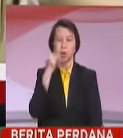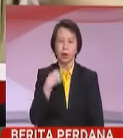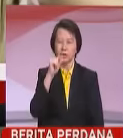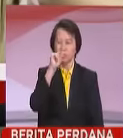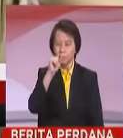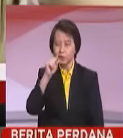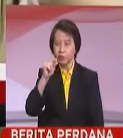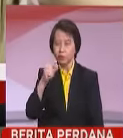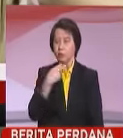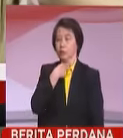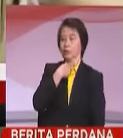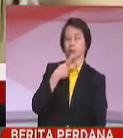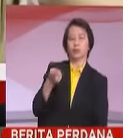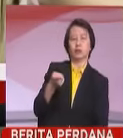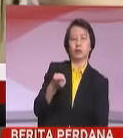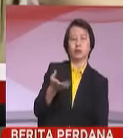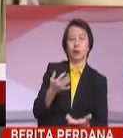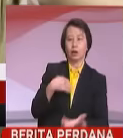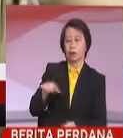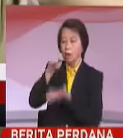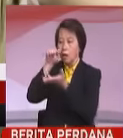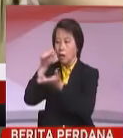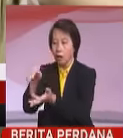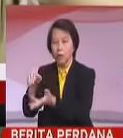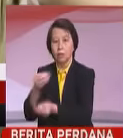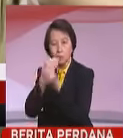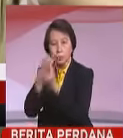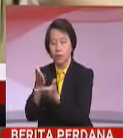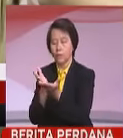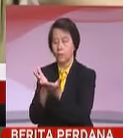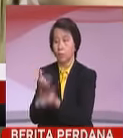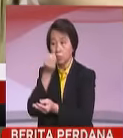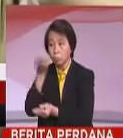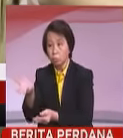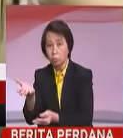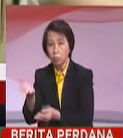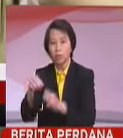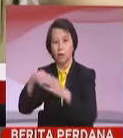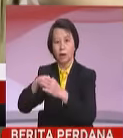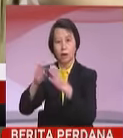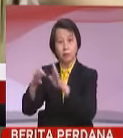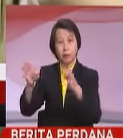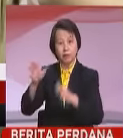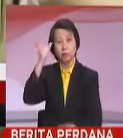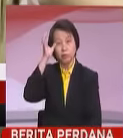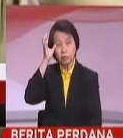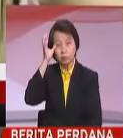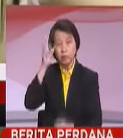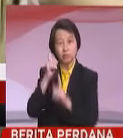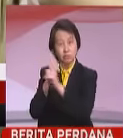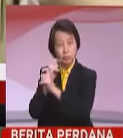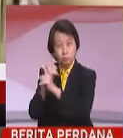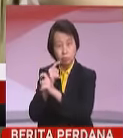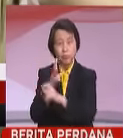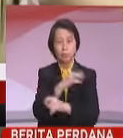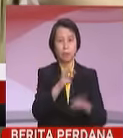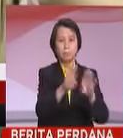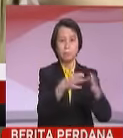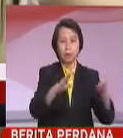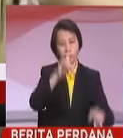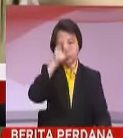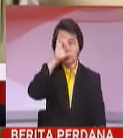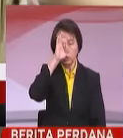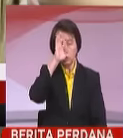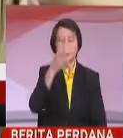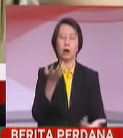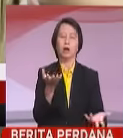sedikit gap dari segi penyampaian dalam bahasa Mandarin dan bahasa Tamil. Jadi